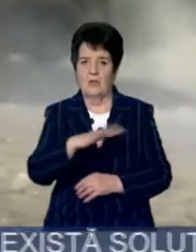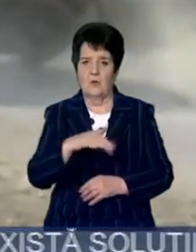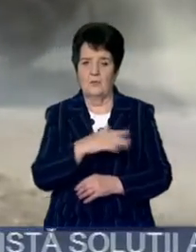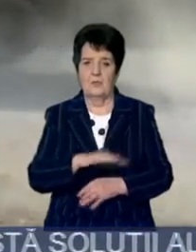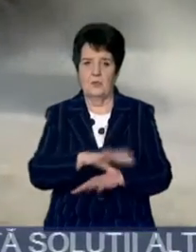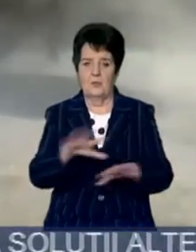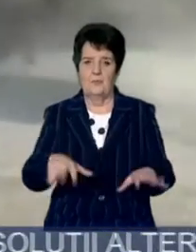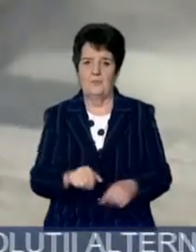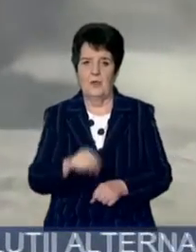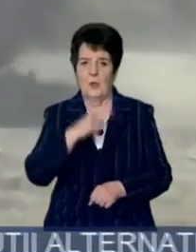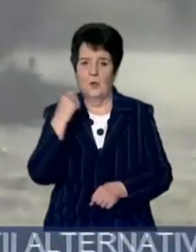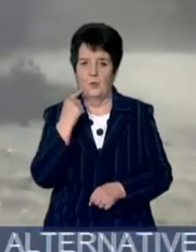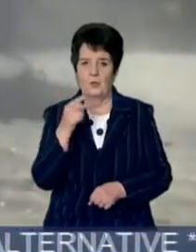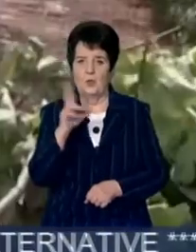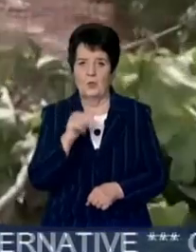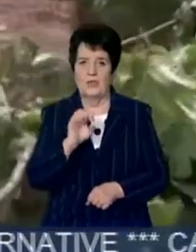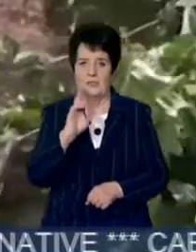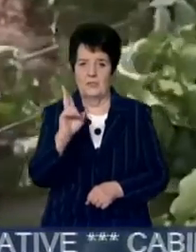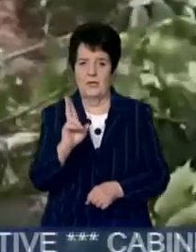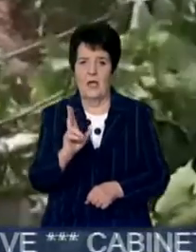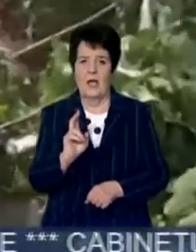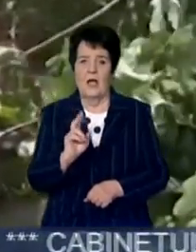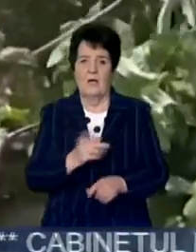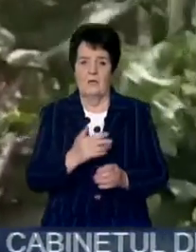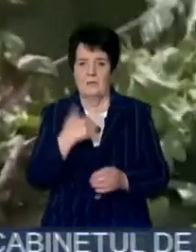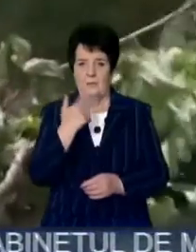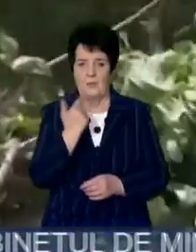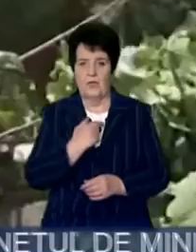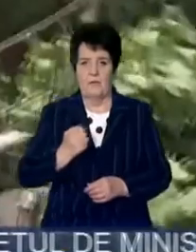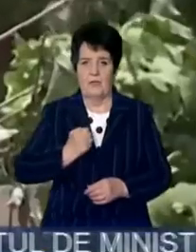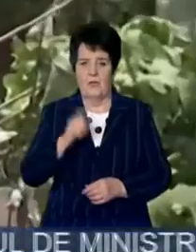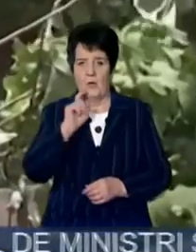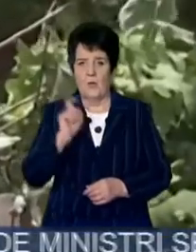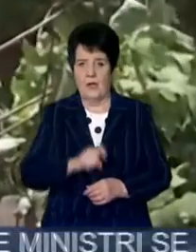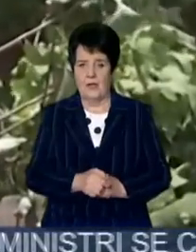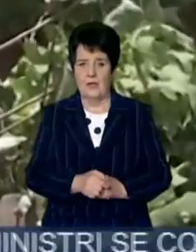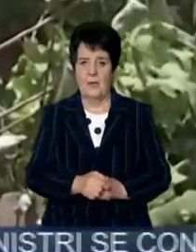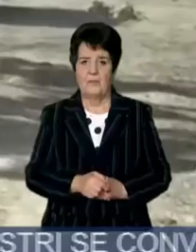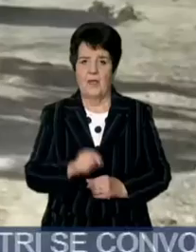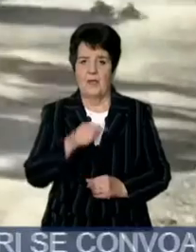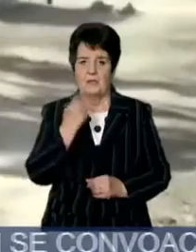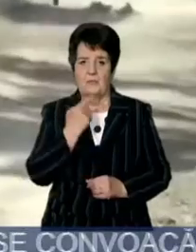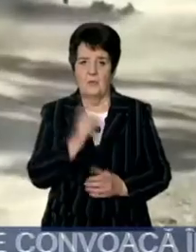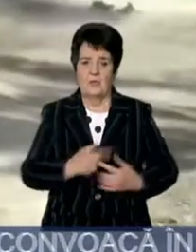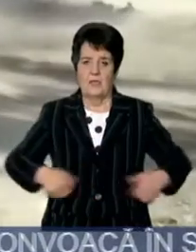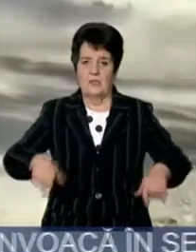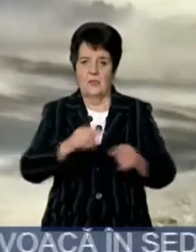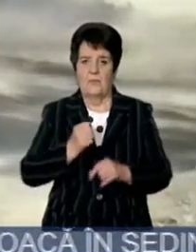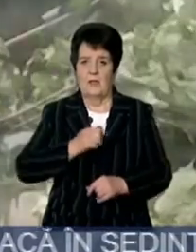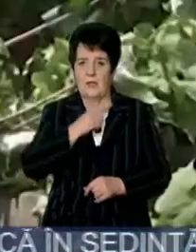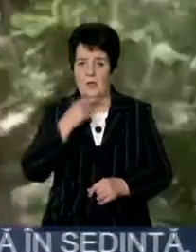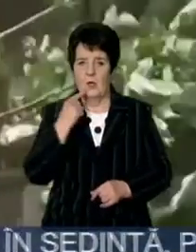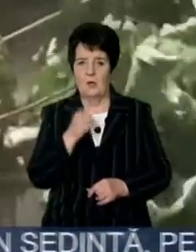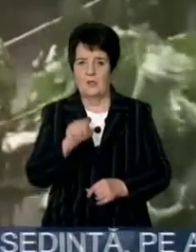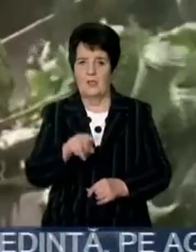sub ocupația rusă în regiunea Donețk, anunță înaltul comandament militar al Ucrainei. Apărătorii sunt pe cale de a încercui militarii ruși